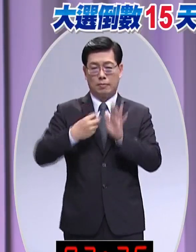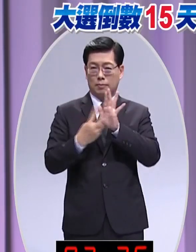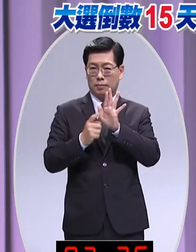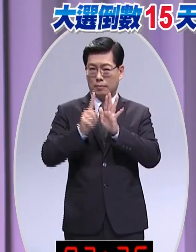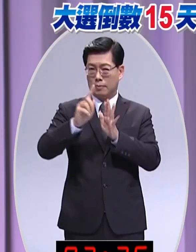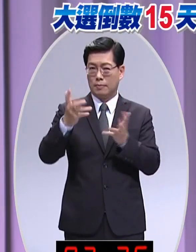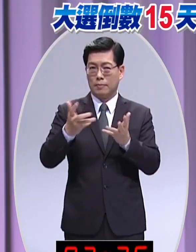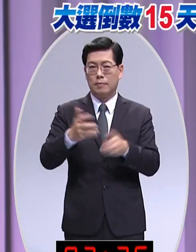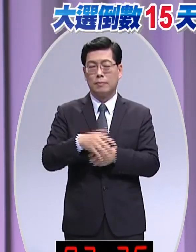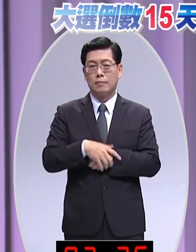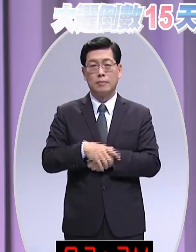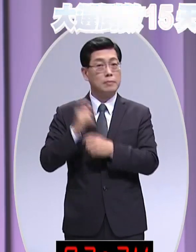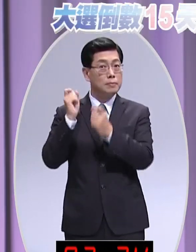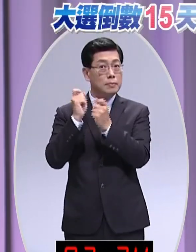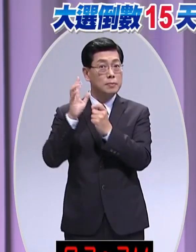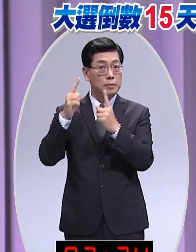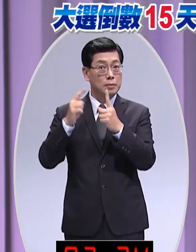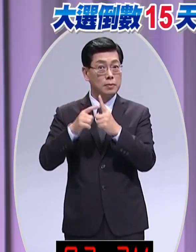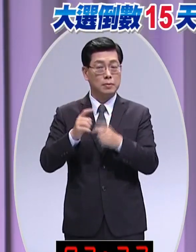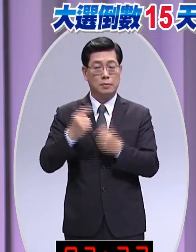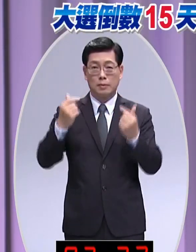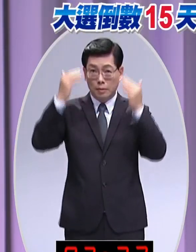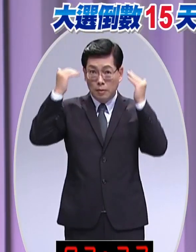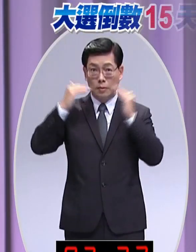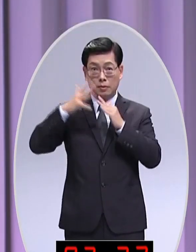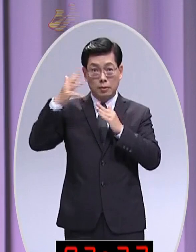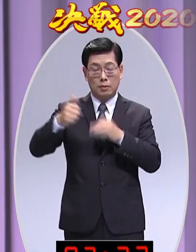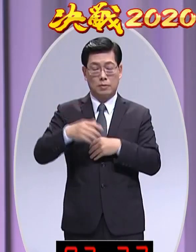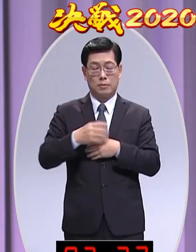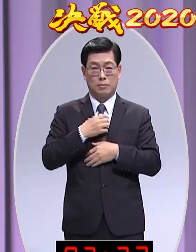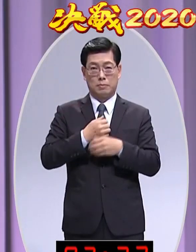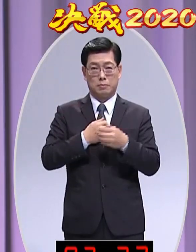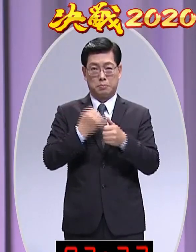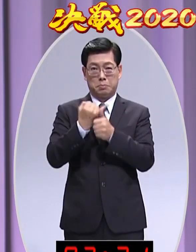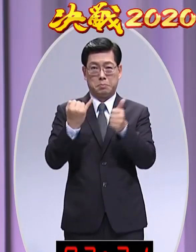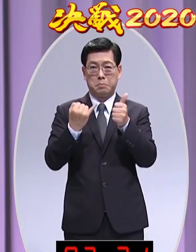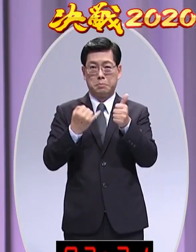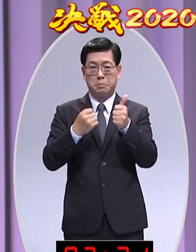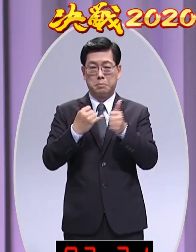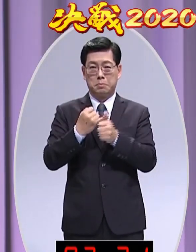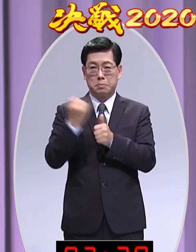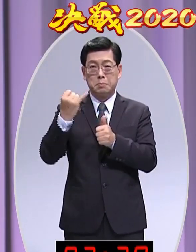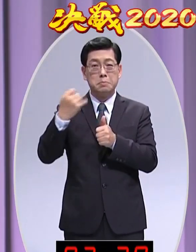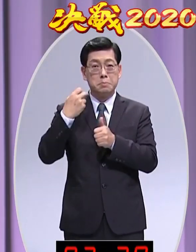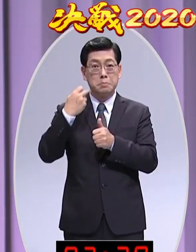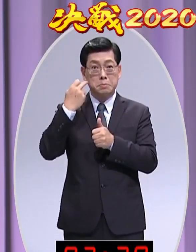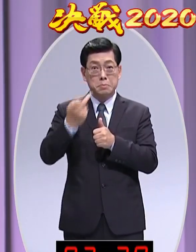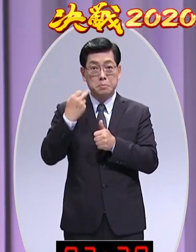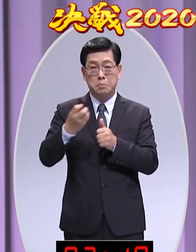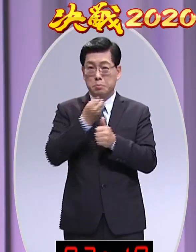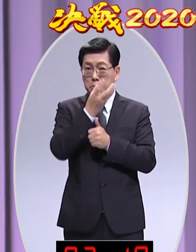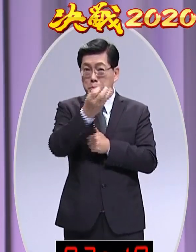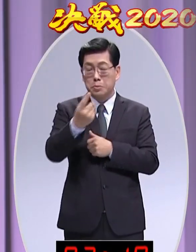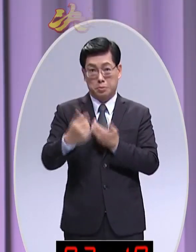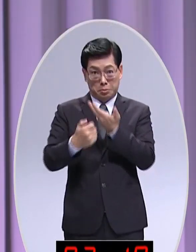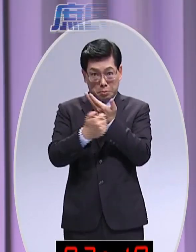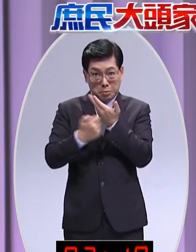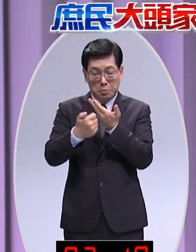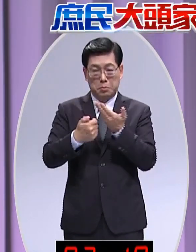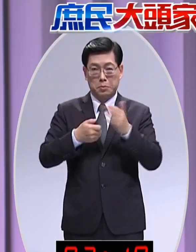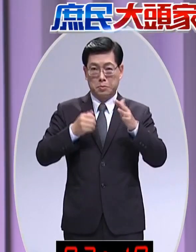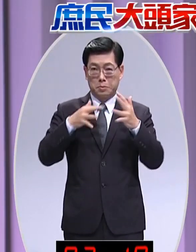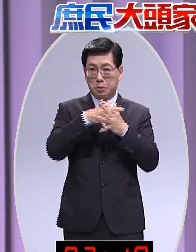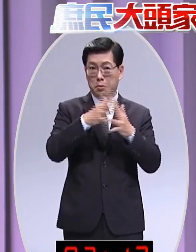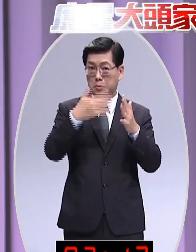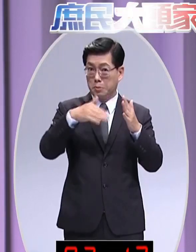件事。最近有人，包括韩市长的七舅李议员，在散布一个谣言，说毒品进入校园不